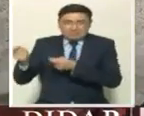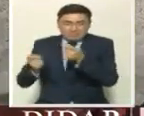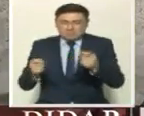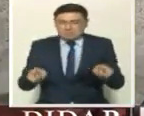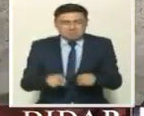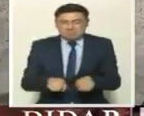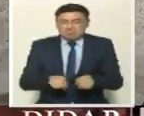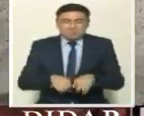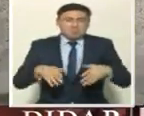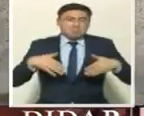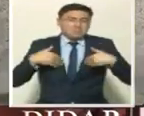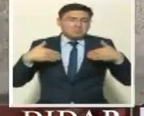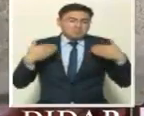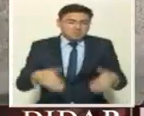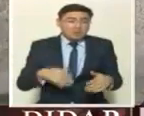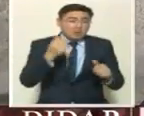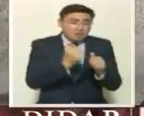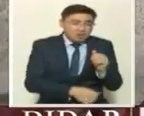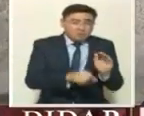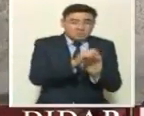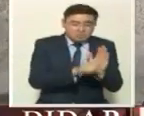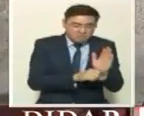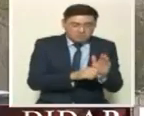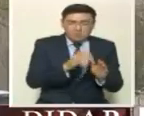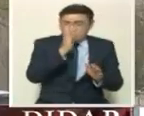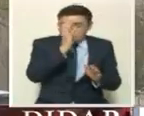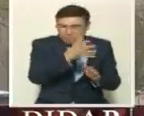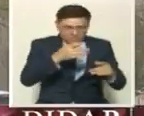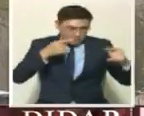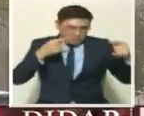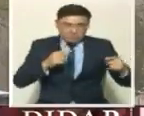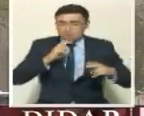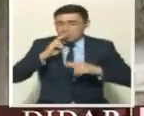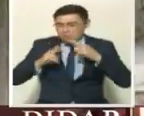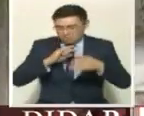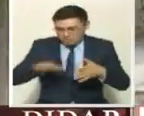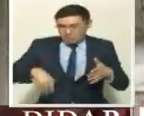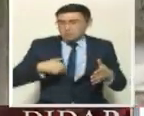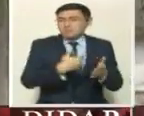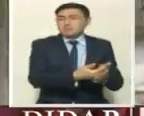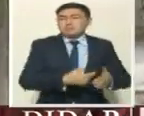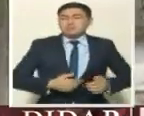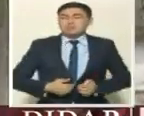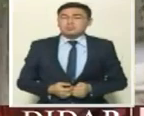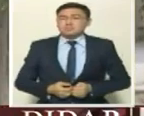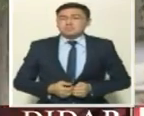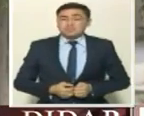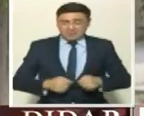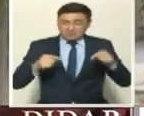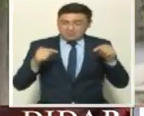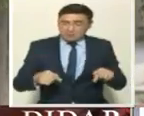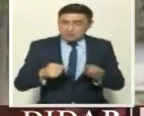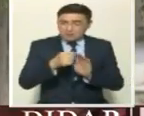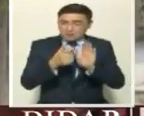не будет каждую зиму возмущаемся на протяжении пяти лет здесь проживаю 17